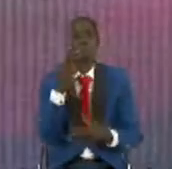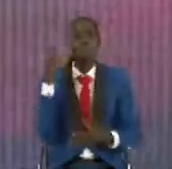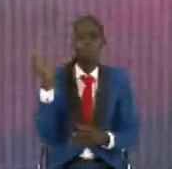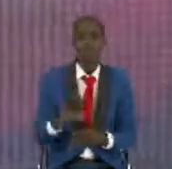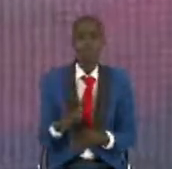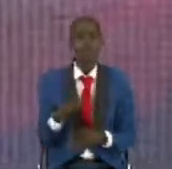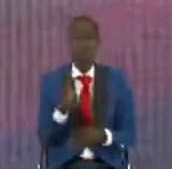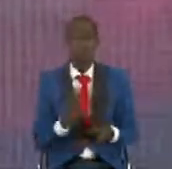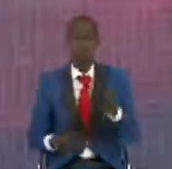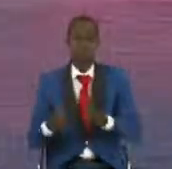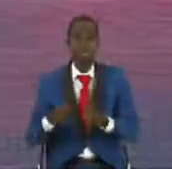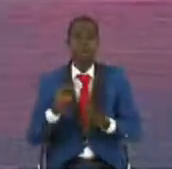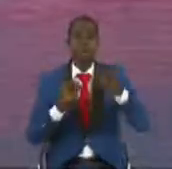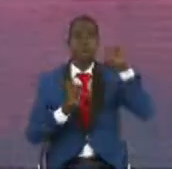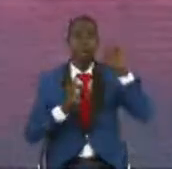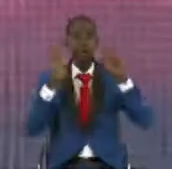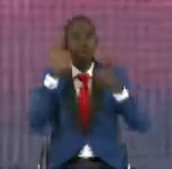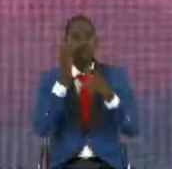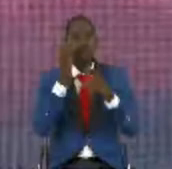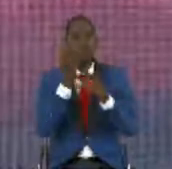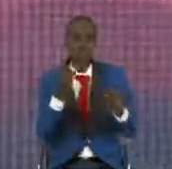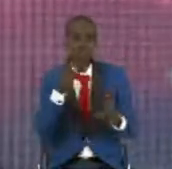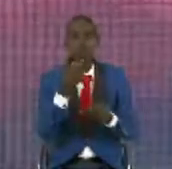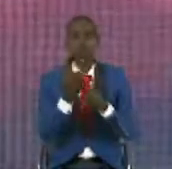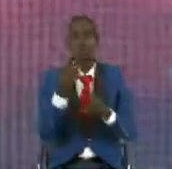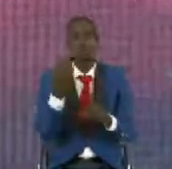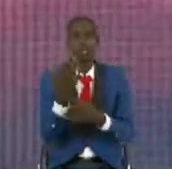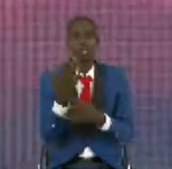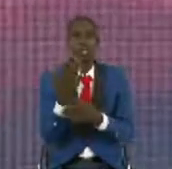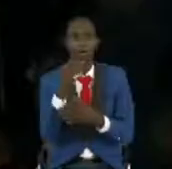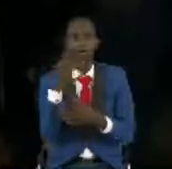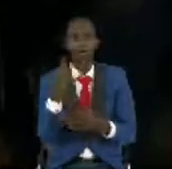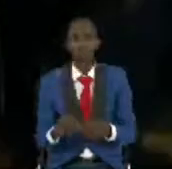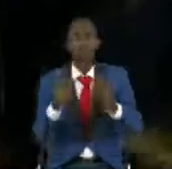te sauverai de la main des violents.